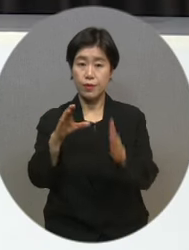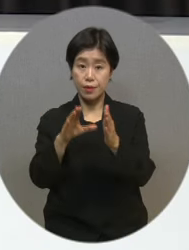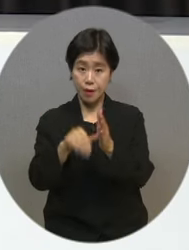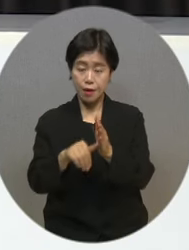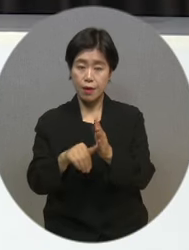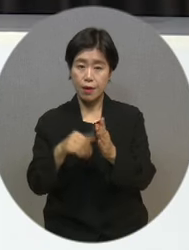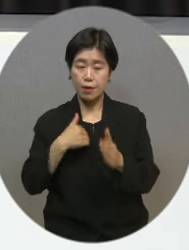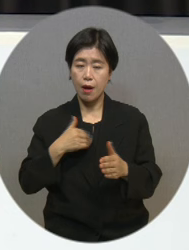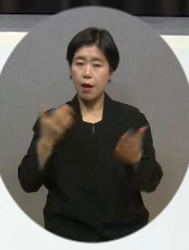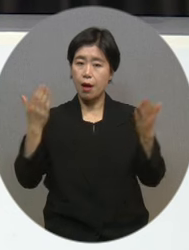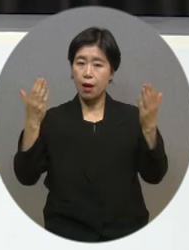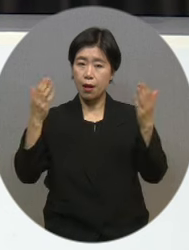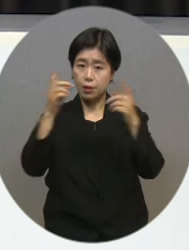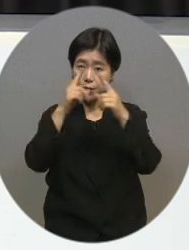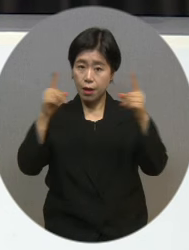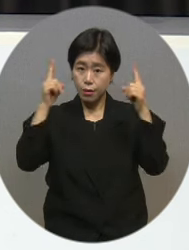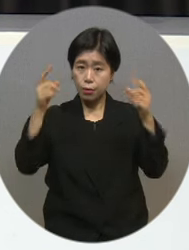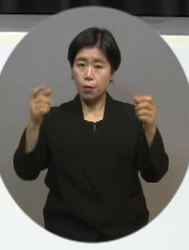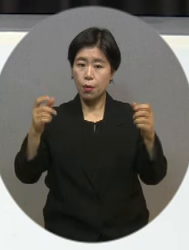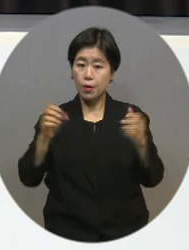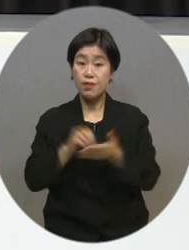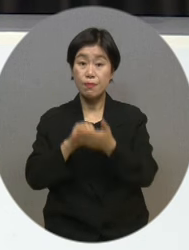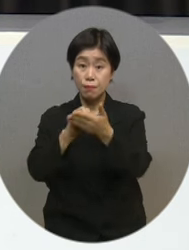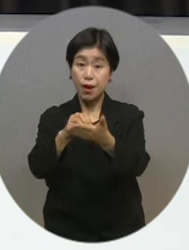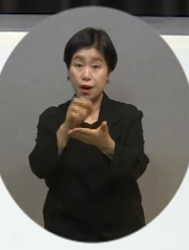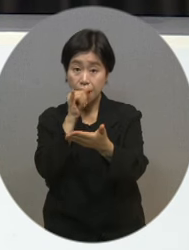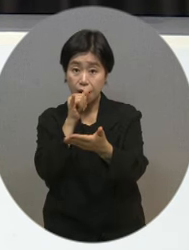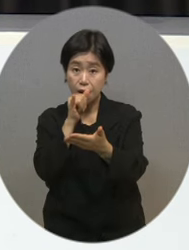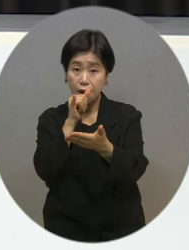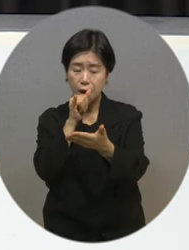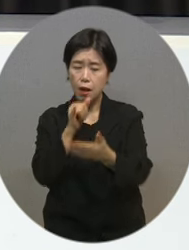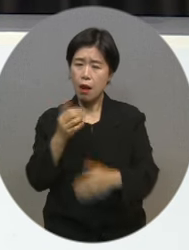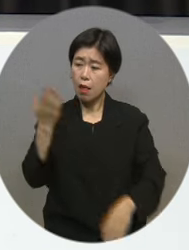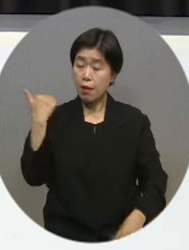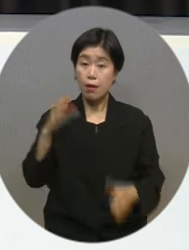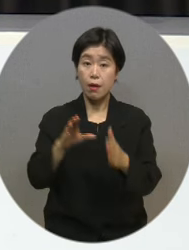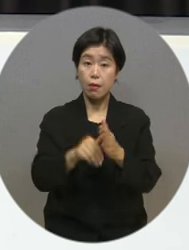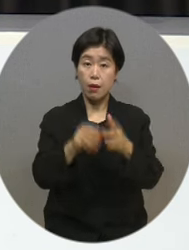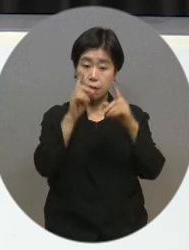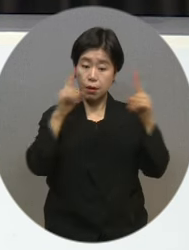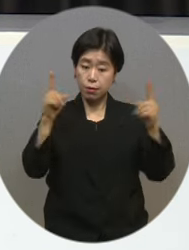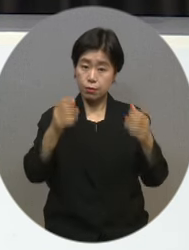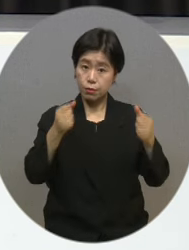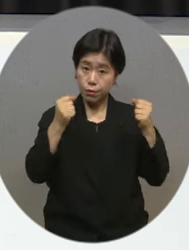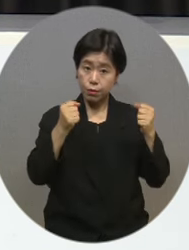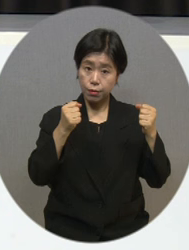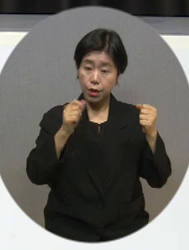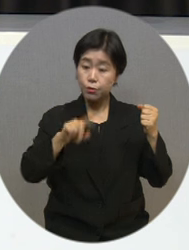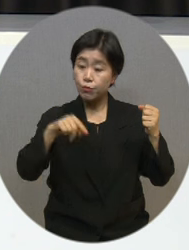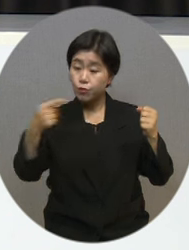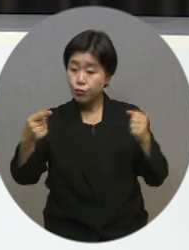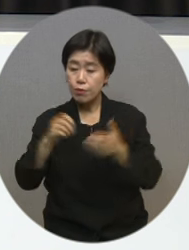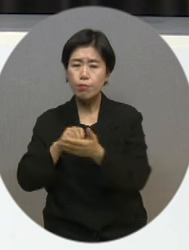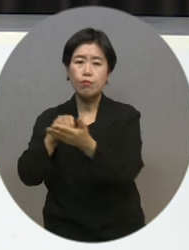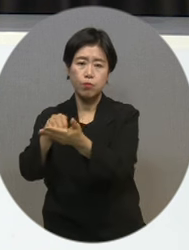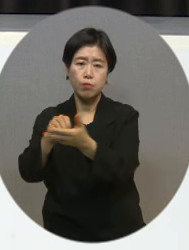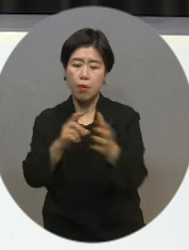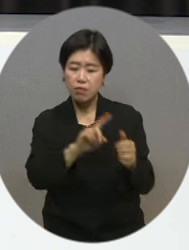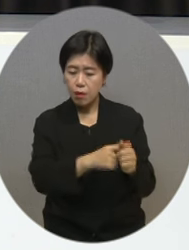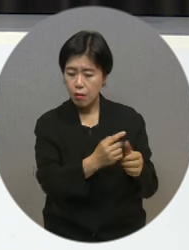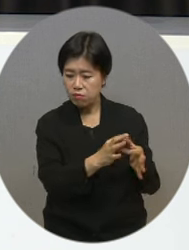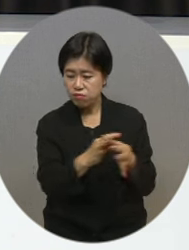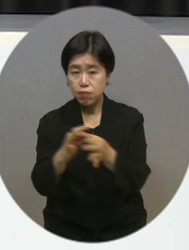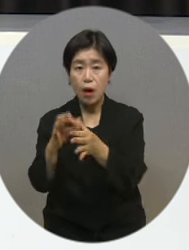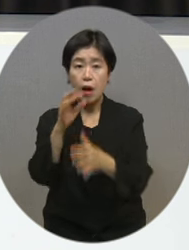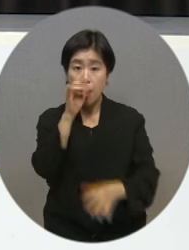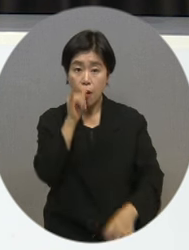대학을 졸업하면 그래도 다 취업을 하는 이런 세대였어요. 네. 예. 그래서 제가 시각장애를 갖고 있지만